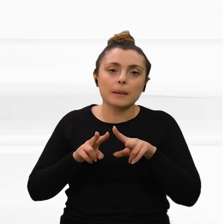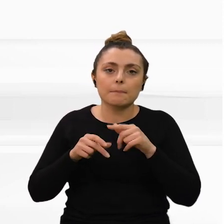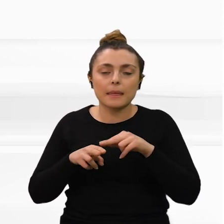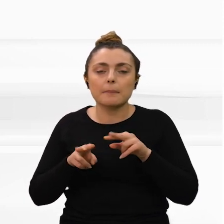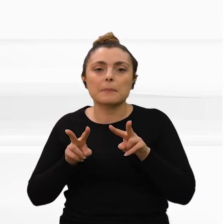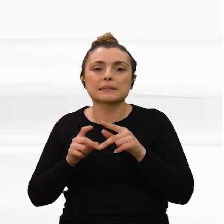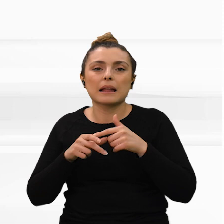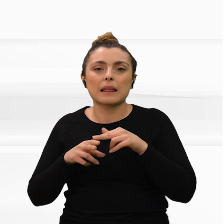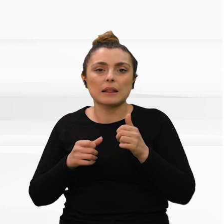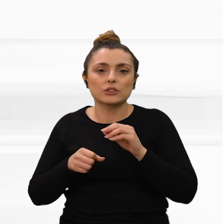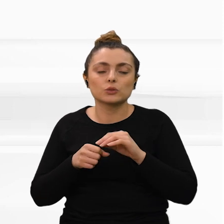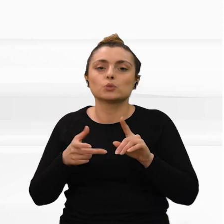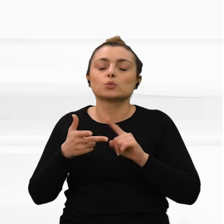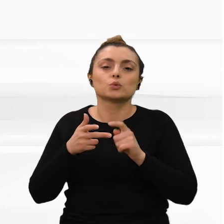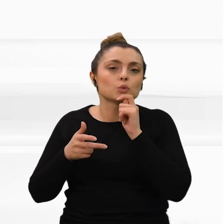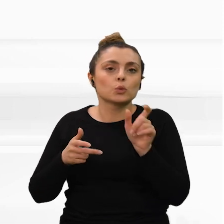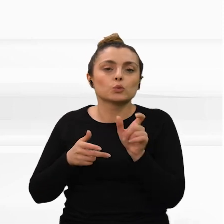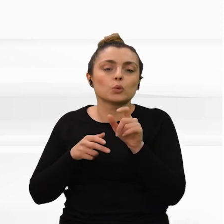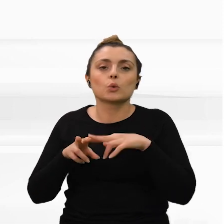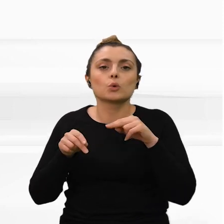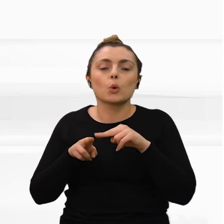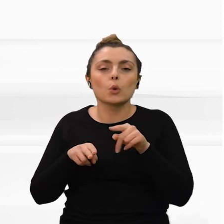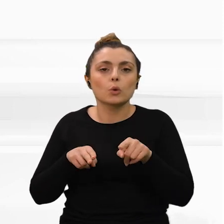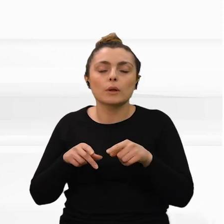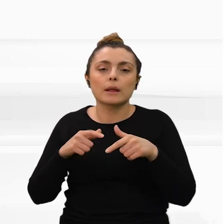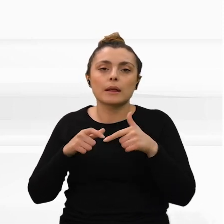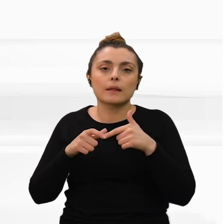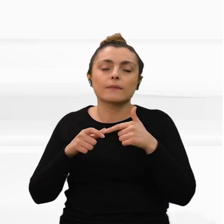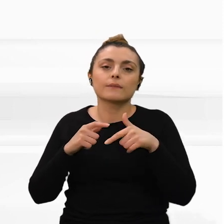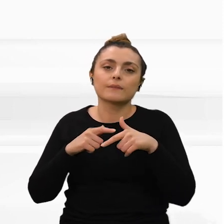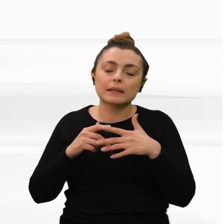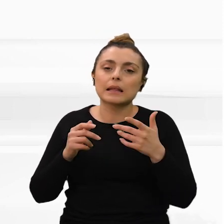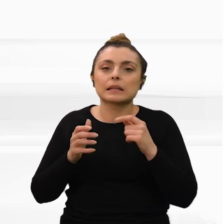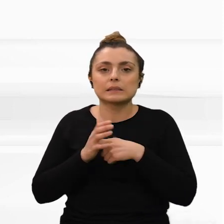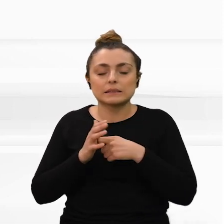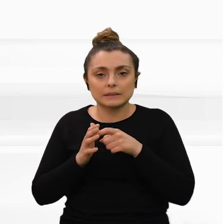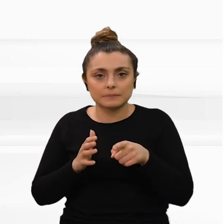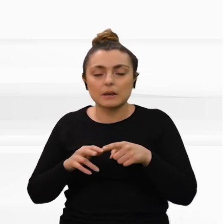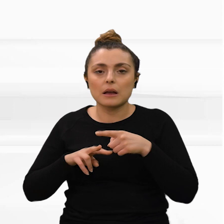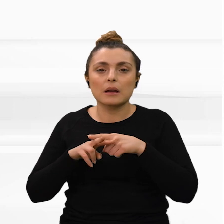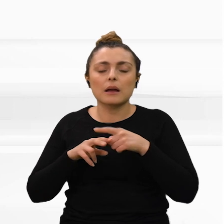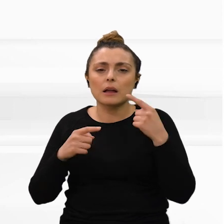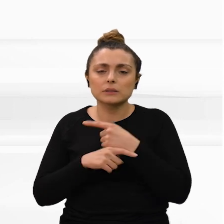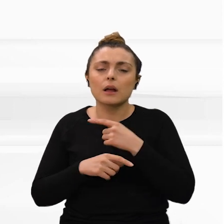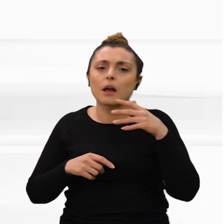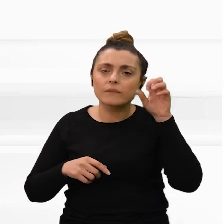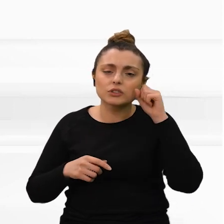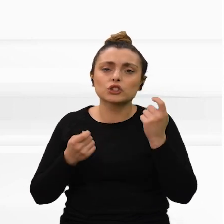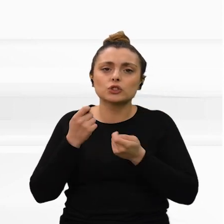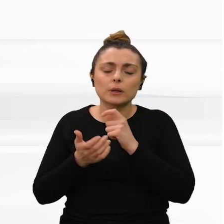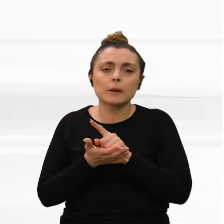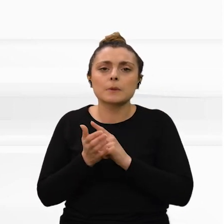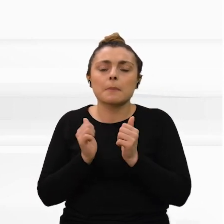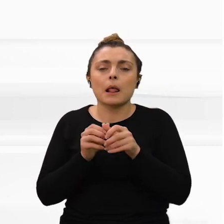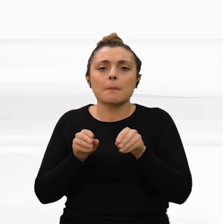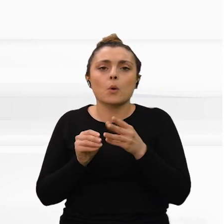Mac mastar eki almadığı için üçüncü sözcüğünün kökü e fiilde isimdir aksine hafıza ve işlemci